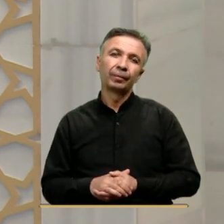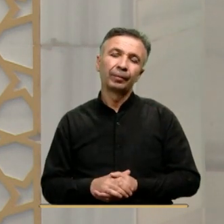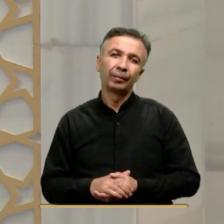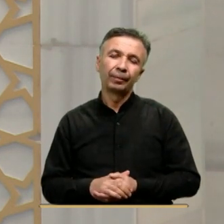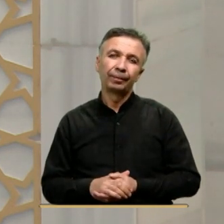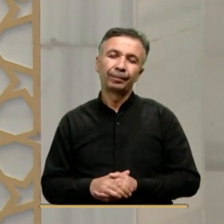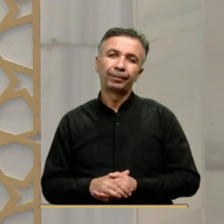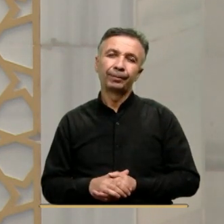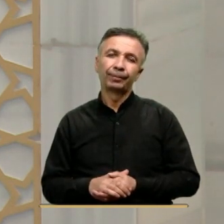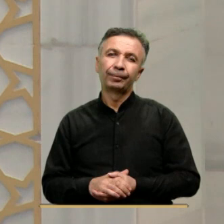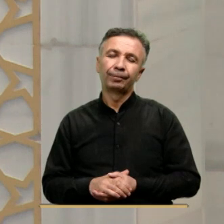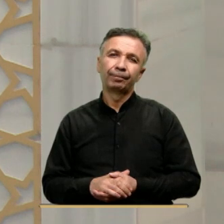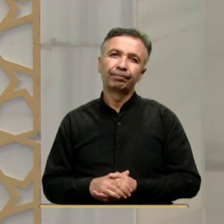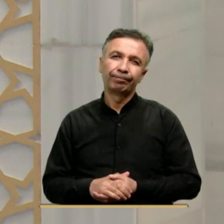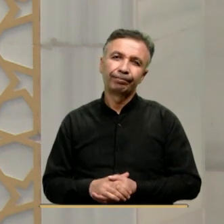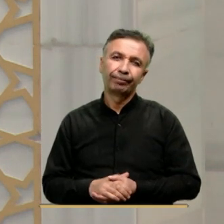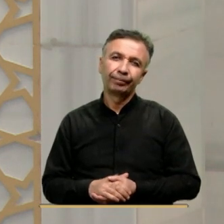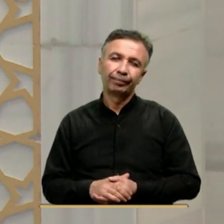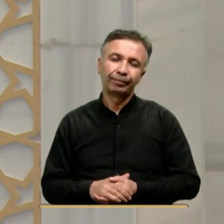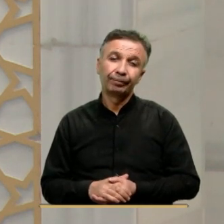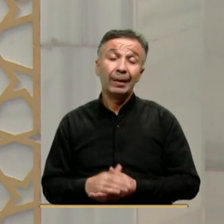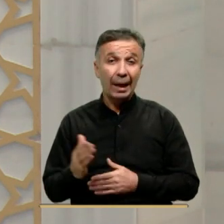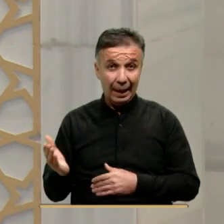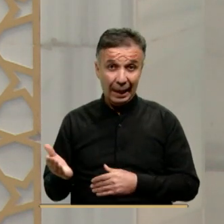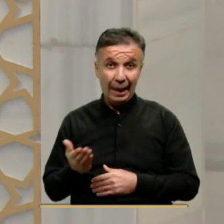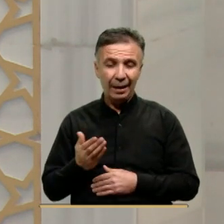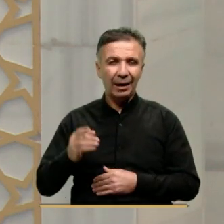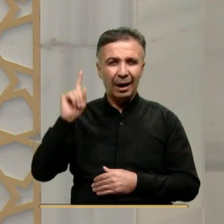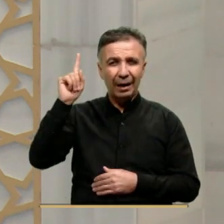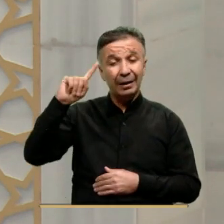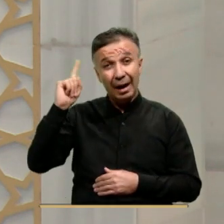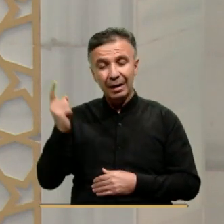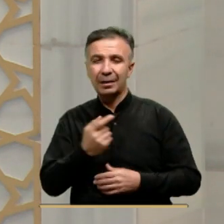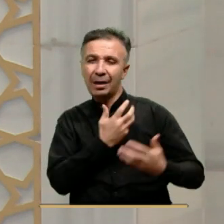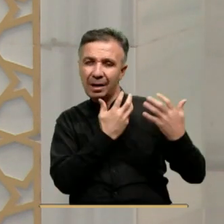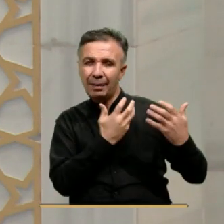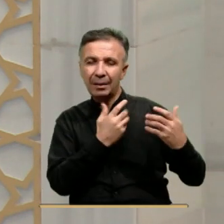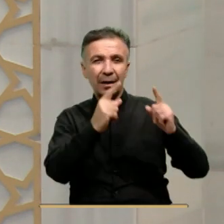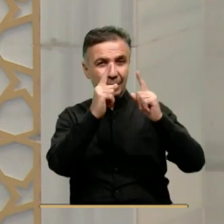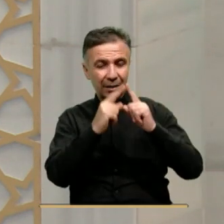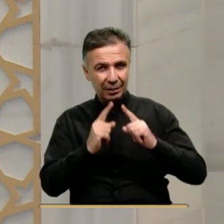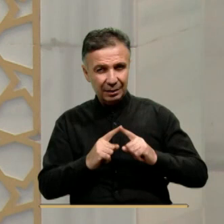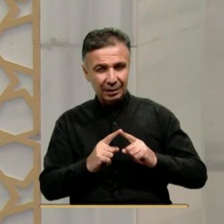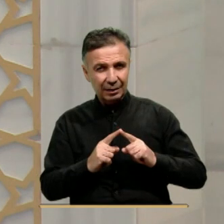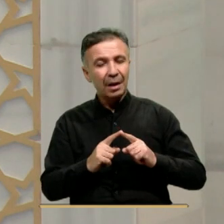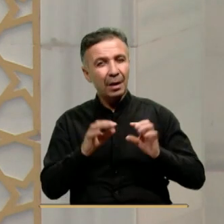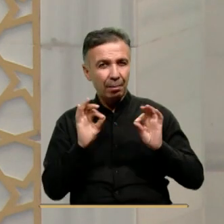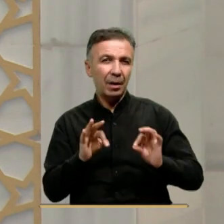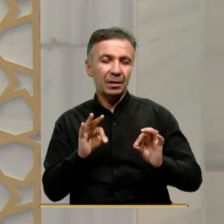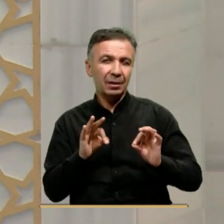Rabbimiz gafurur Rahim Eğer Allah'ın nimetlerini saymaya kalksanız